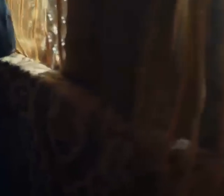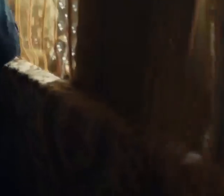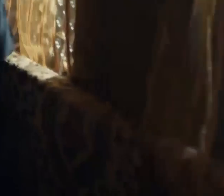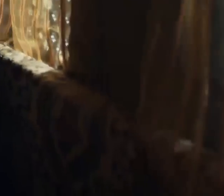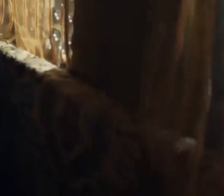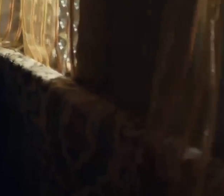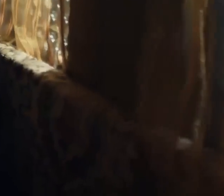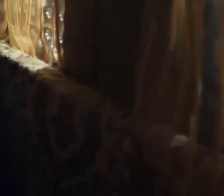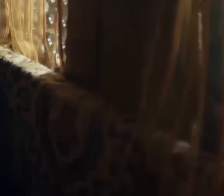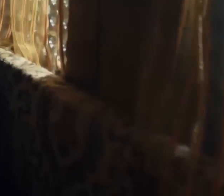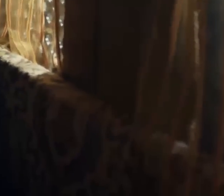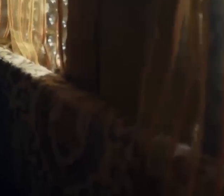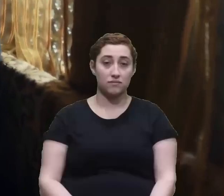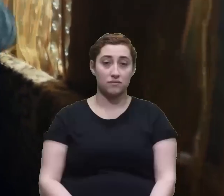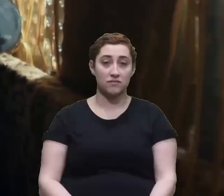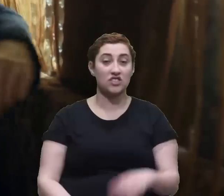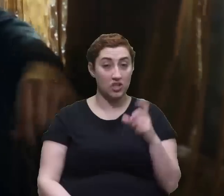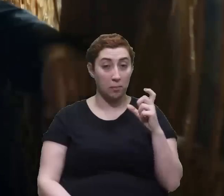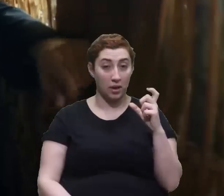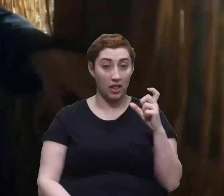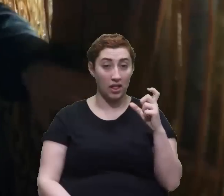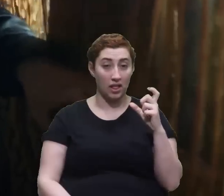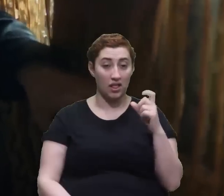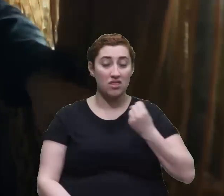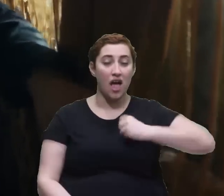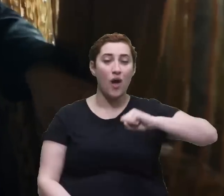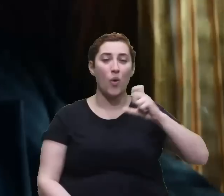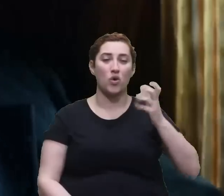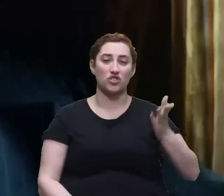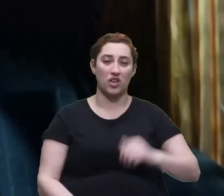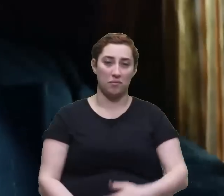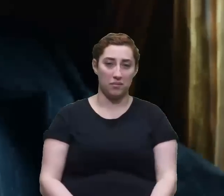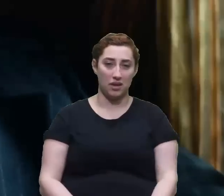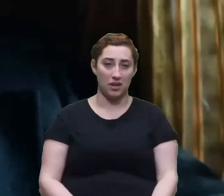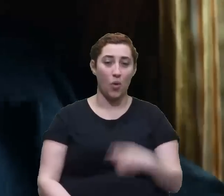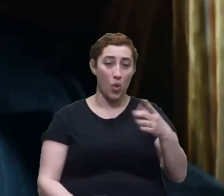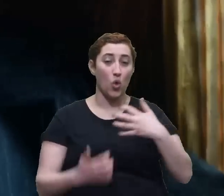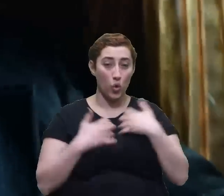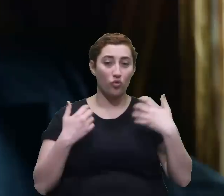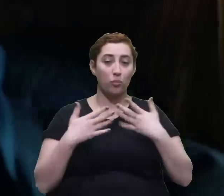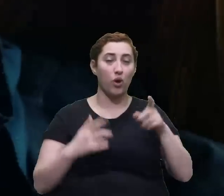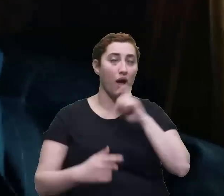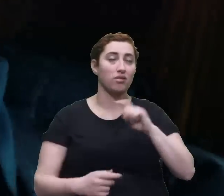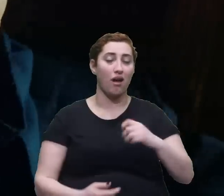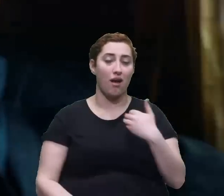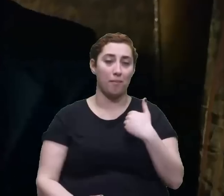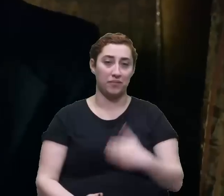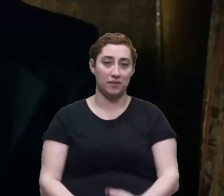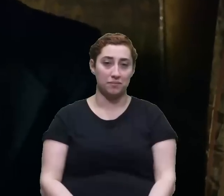Cemil. Ne bakıyoruz Cemil? O Ona güvenmekle büyük hata